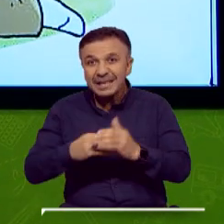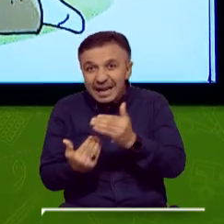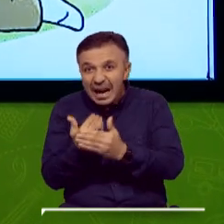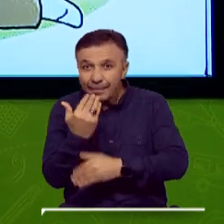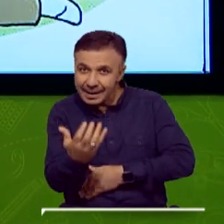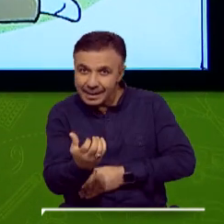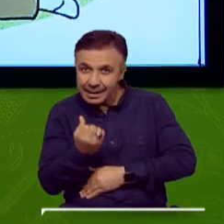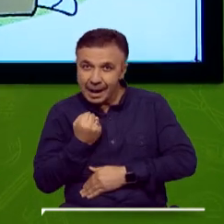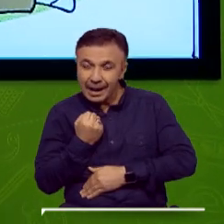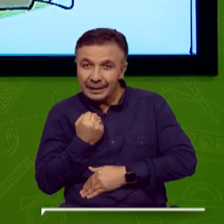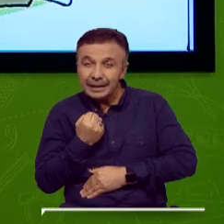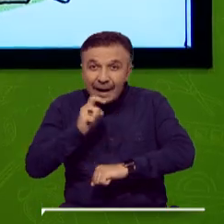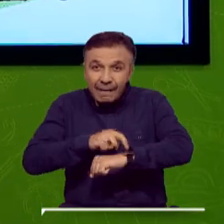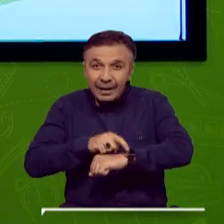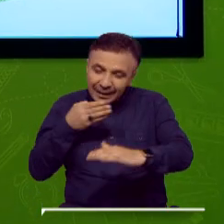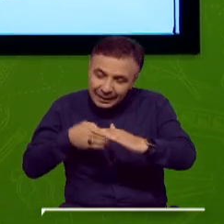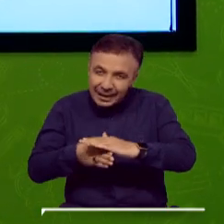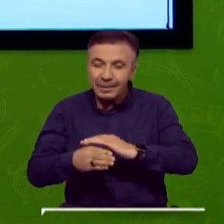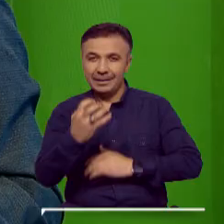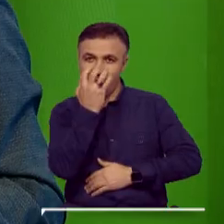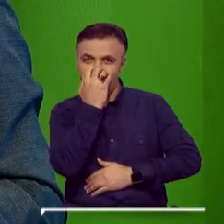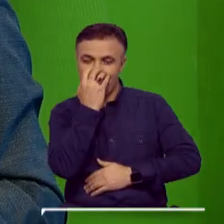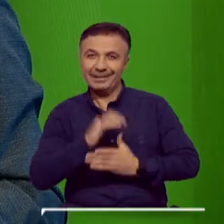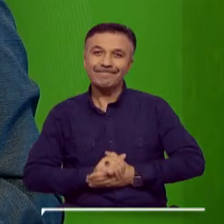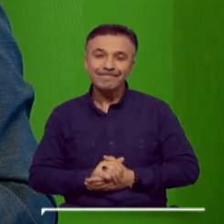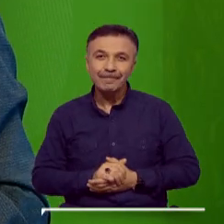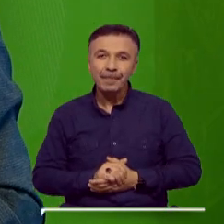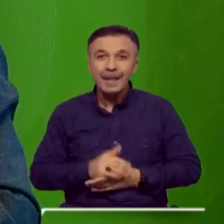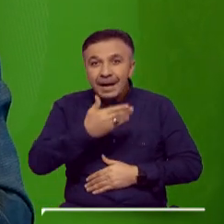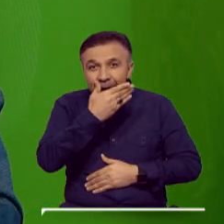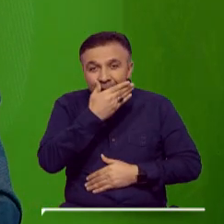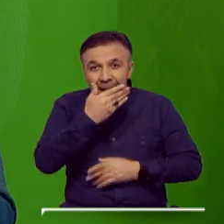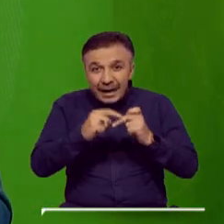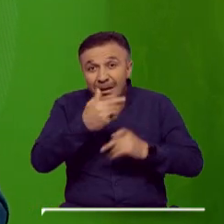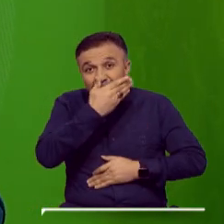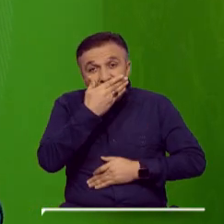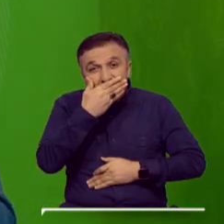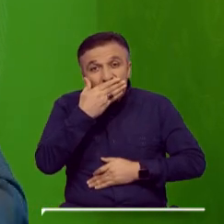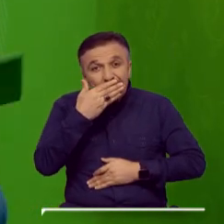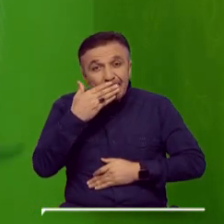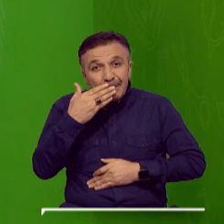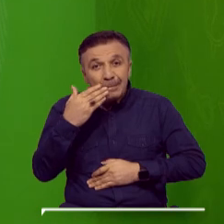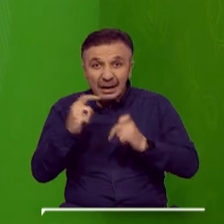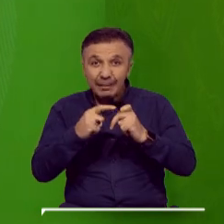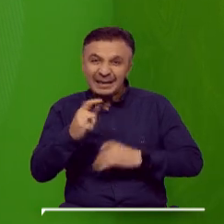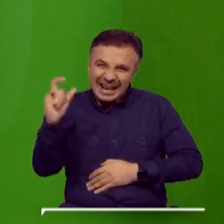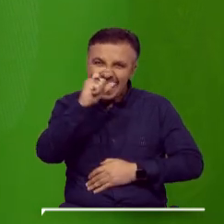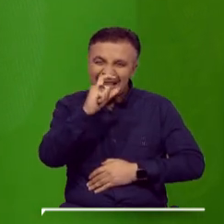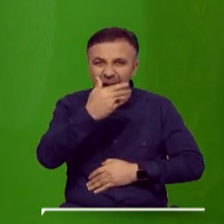abdest alır, vaktin girmesini bekleriz. Ramazan orucunu Ramazan ayında